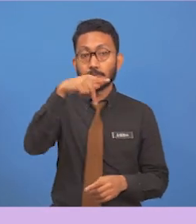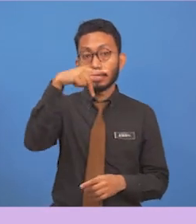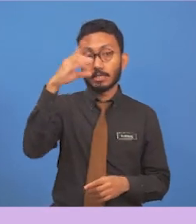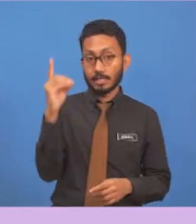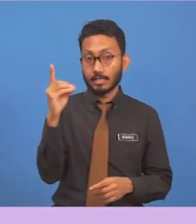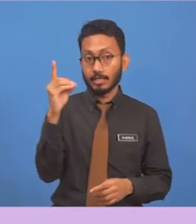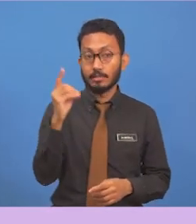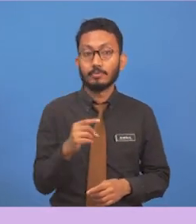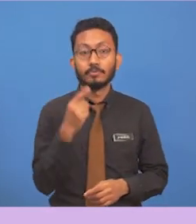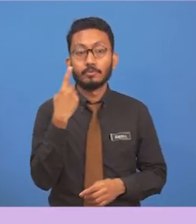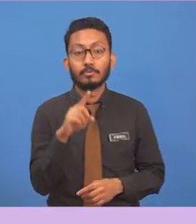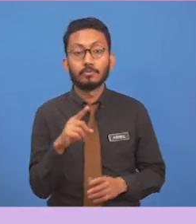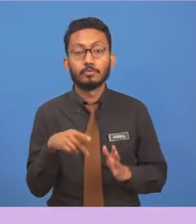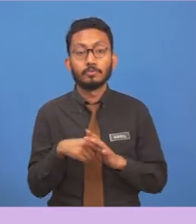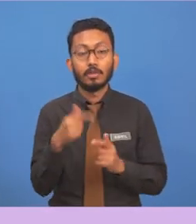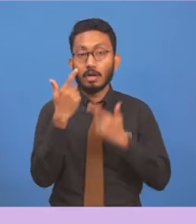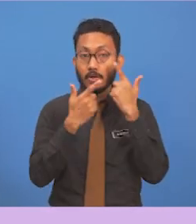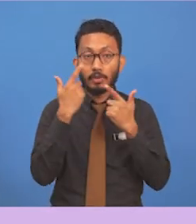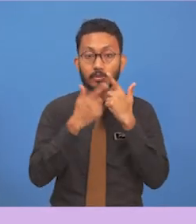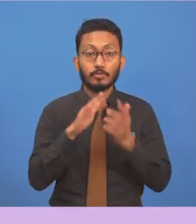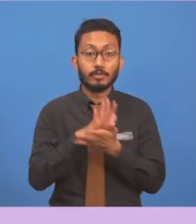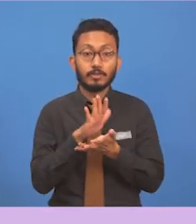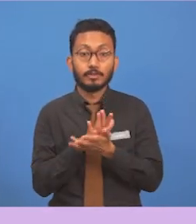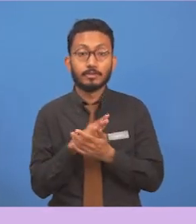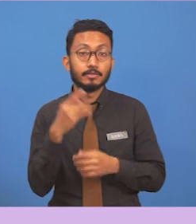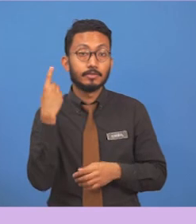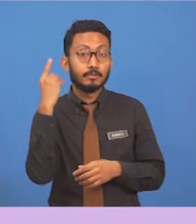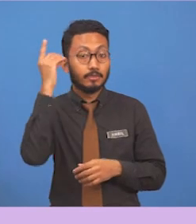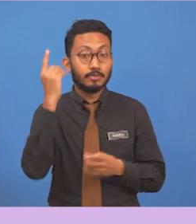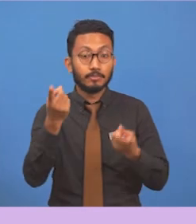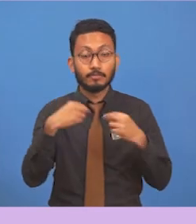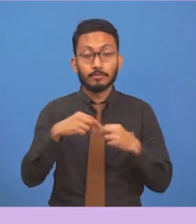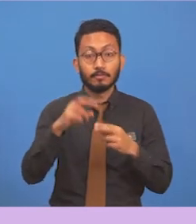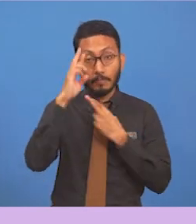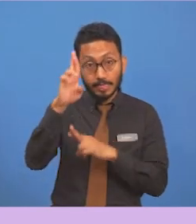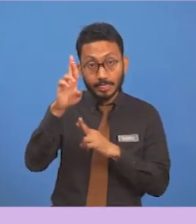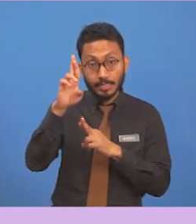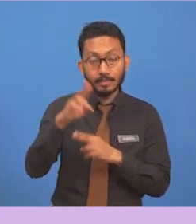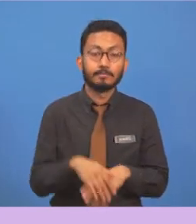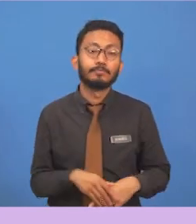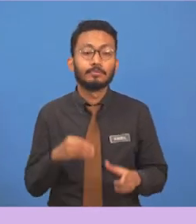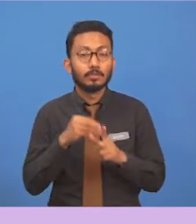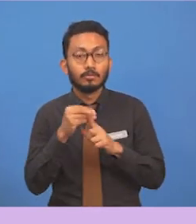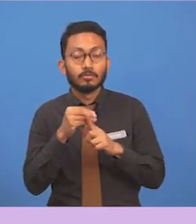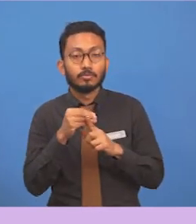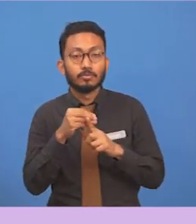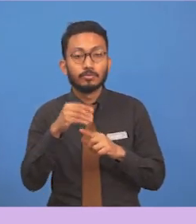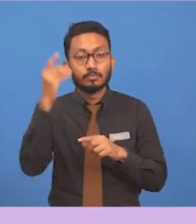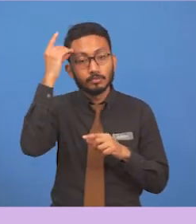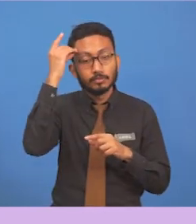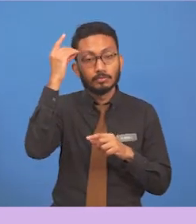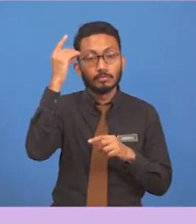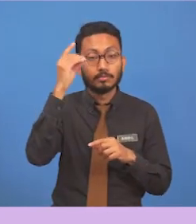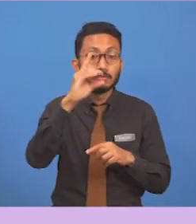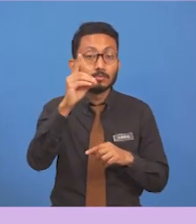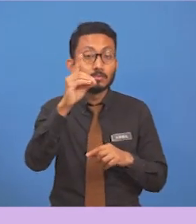sekolah Adakah denial menghormati penawar sekolah e de Nin mohon mati Pelawat